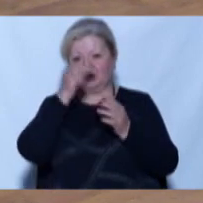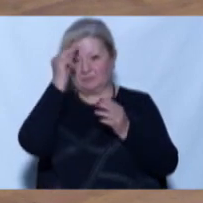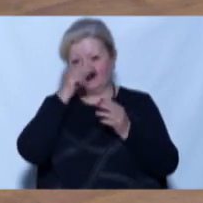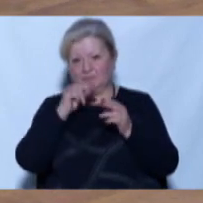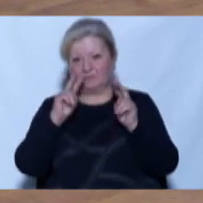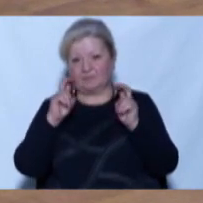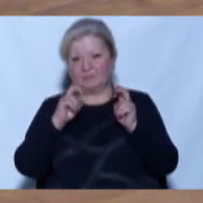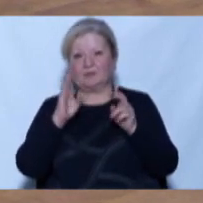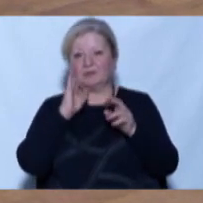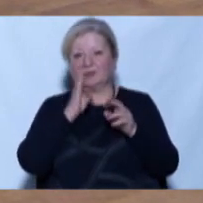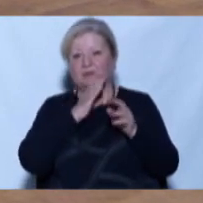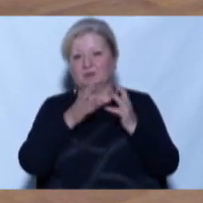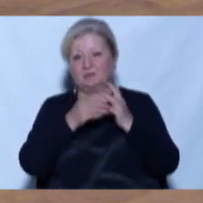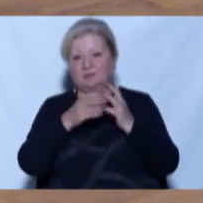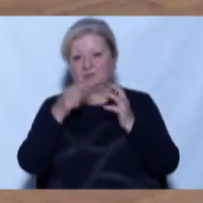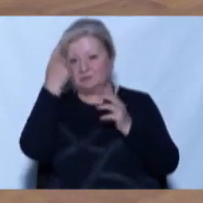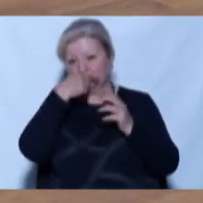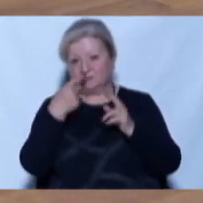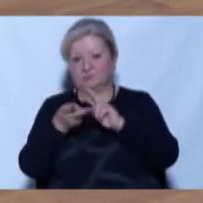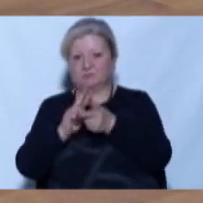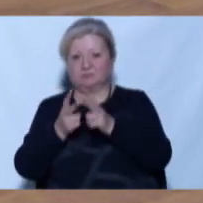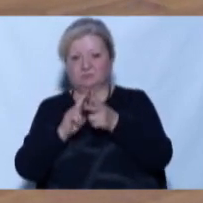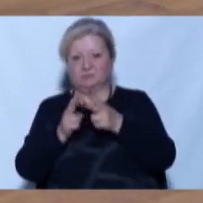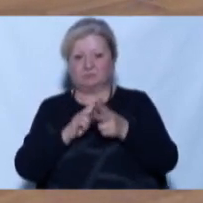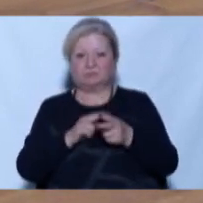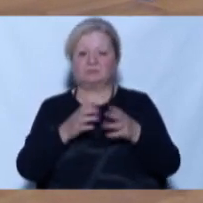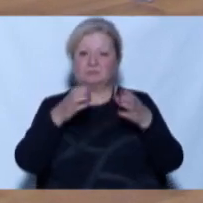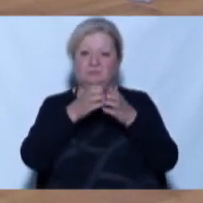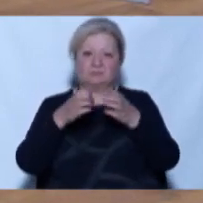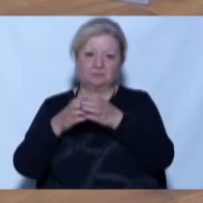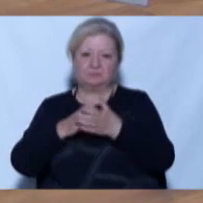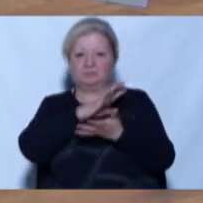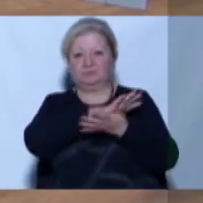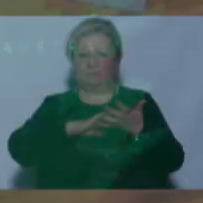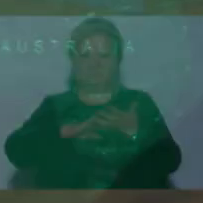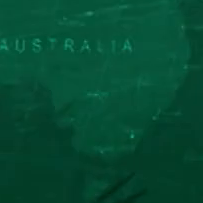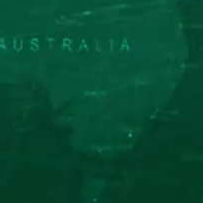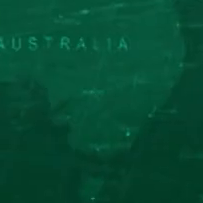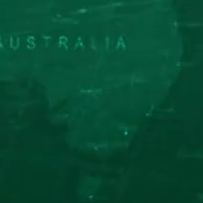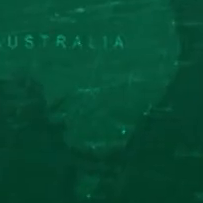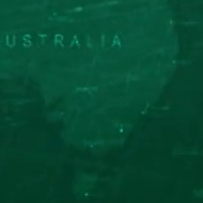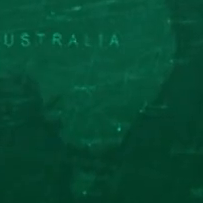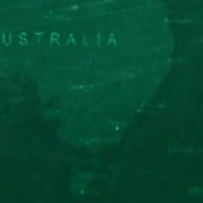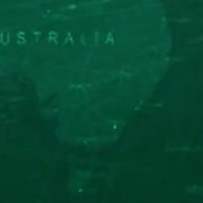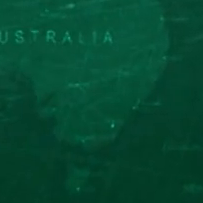დედამიწის სახის ცვლილებას და გავაგრძელებთ კონტინენტებს. მადლობა.